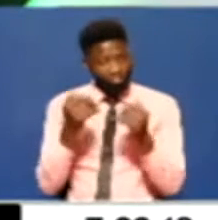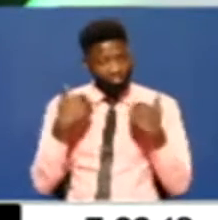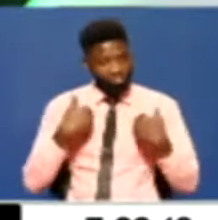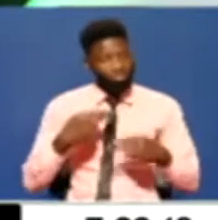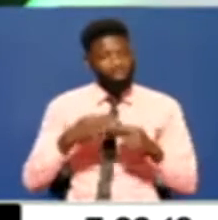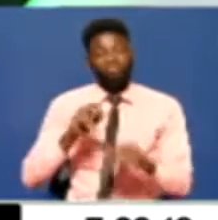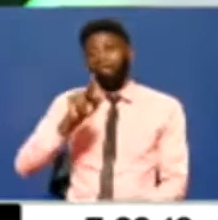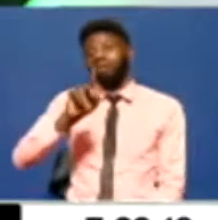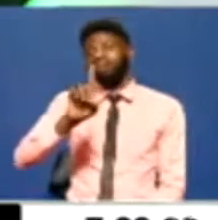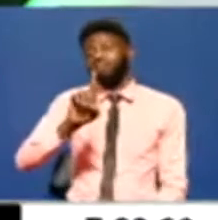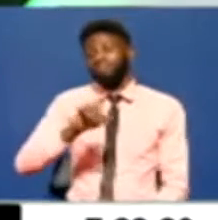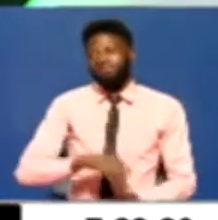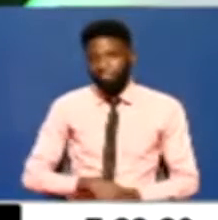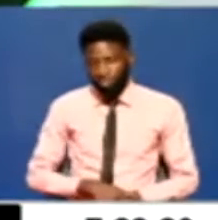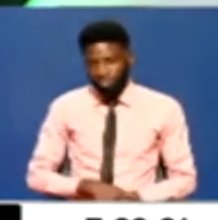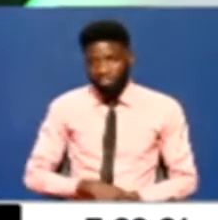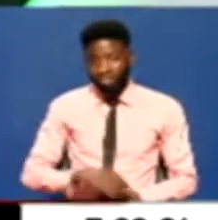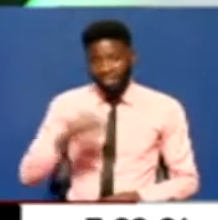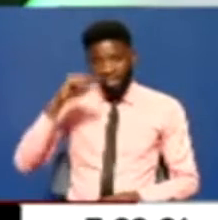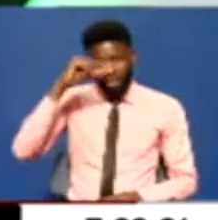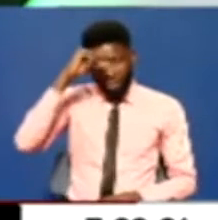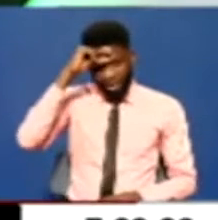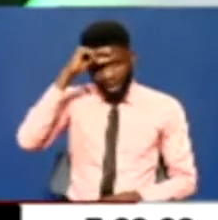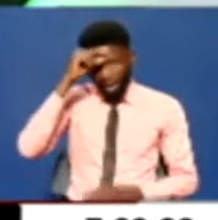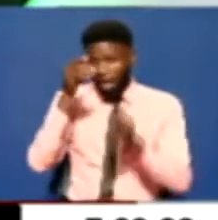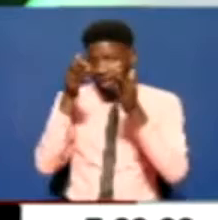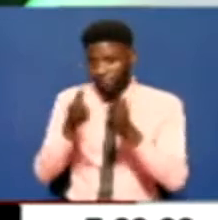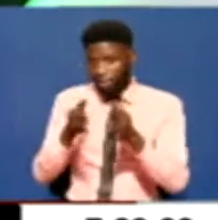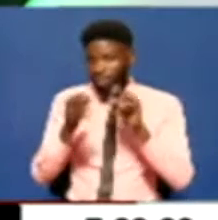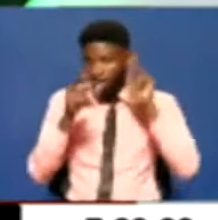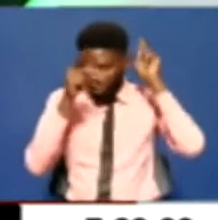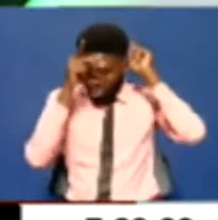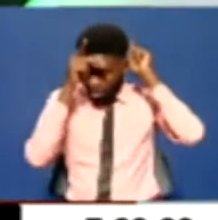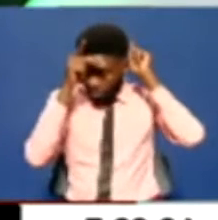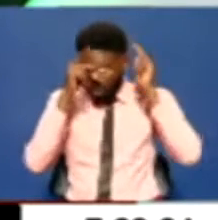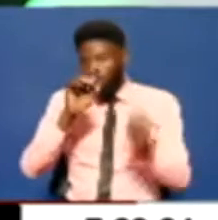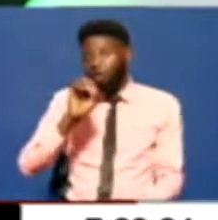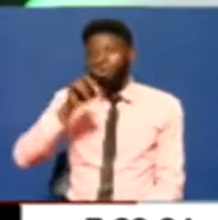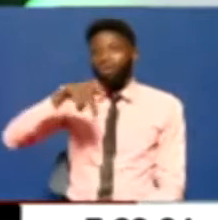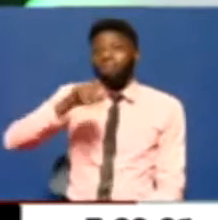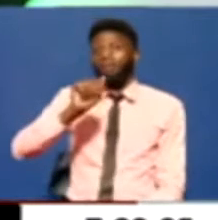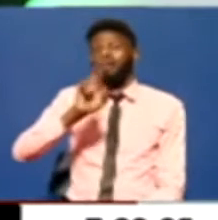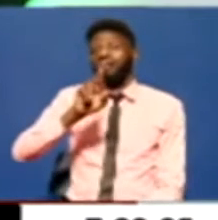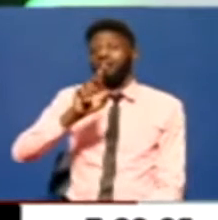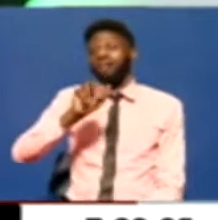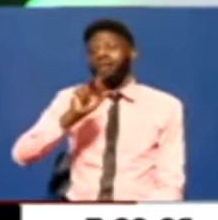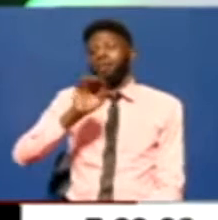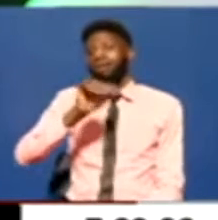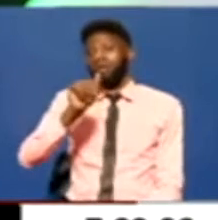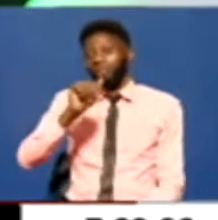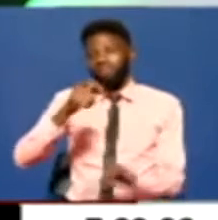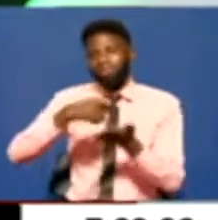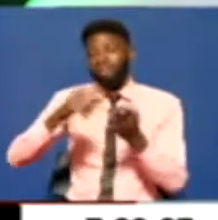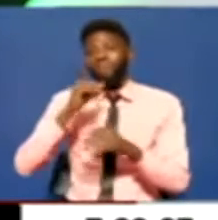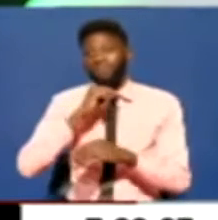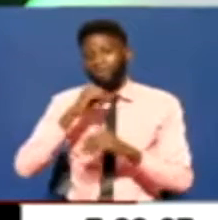Tunaanzia Kakamega, na ni kwamba gavana wa kaunti ya Kakamega Wycliffe Oparanya ametia saini mkataba wa waandalizi wa taji la mchezaji bora wa mwaka, mkataba